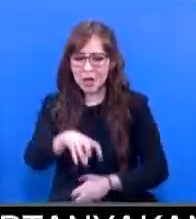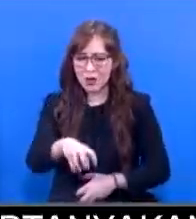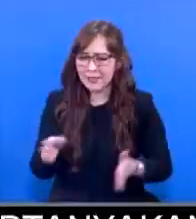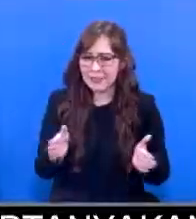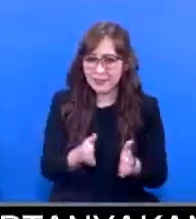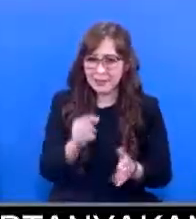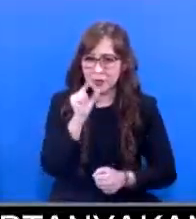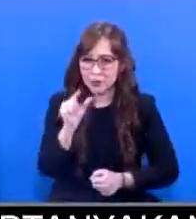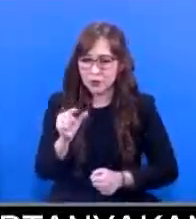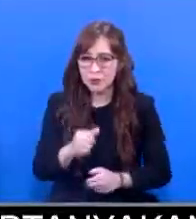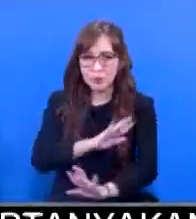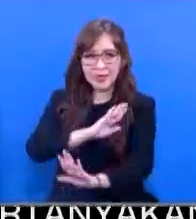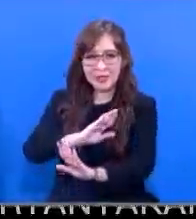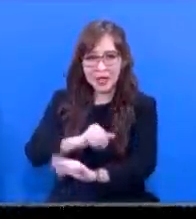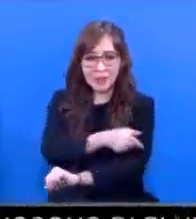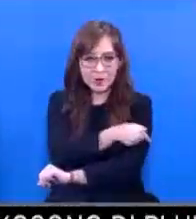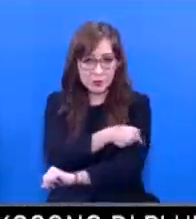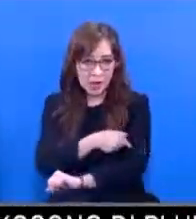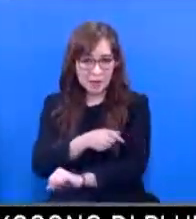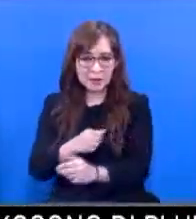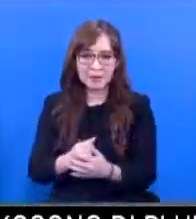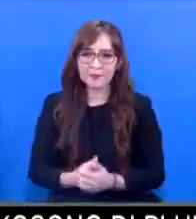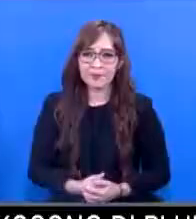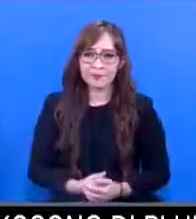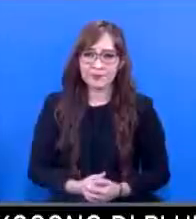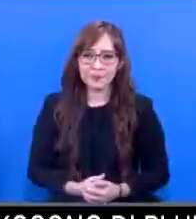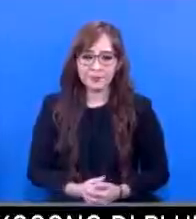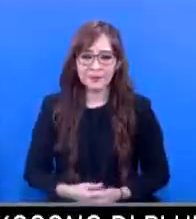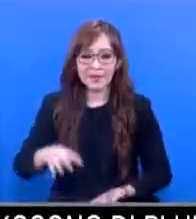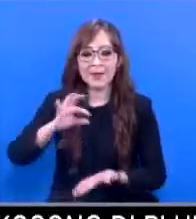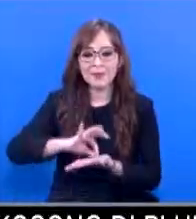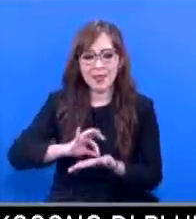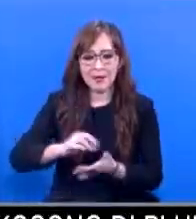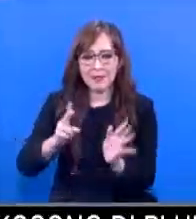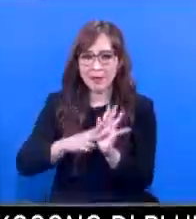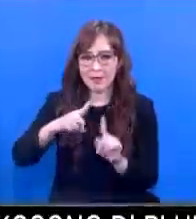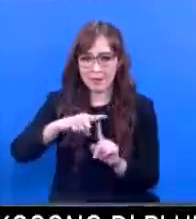menghindari petugas keamanan. Lalu Rahmat Juniadi, Mataram, Nusa Tenggara Barat.